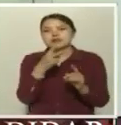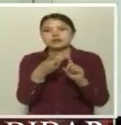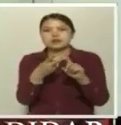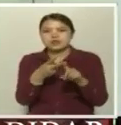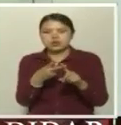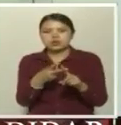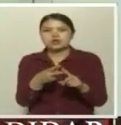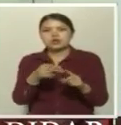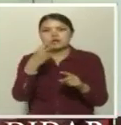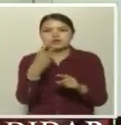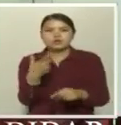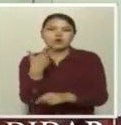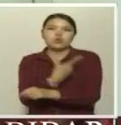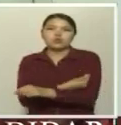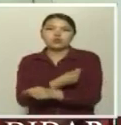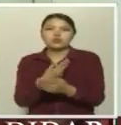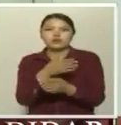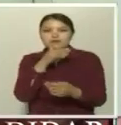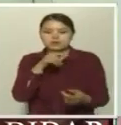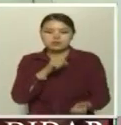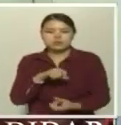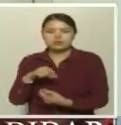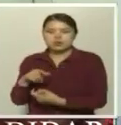ревакцинациясы. Сол екі вакцинациясын бала уақытында алса,